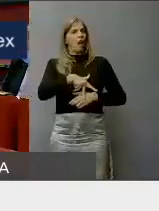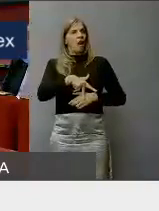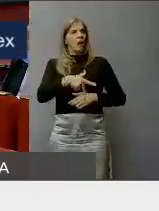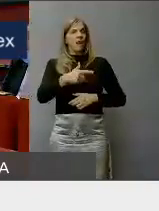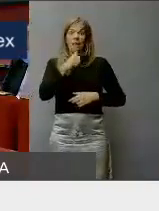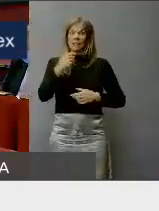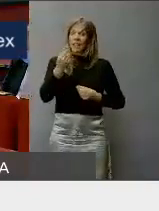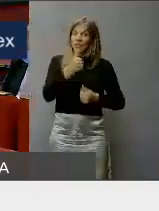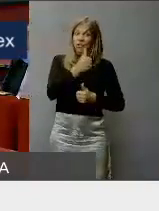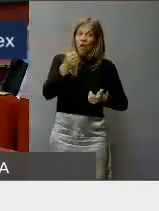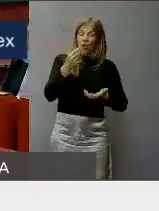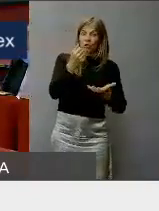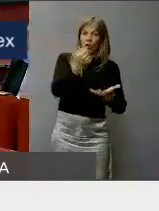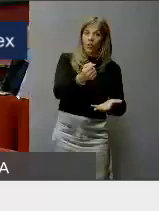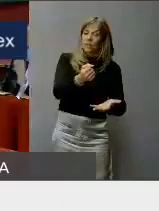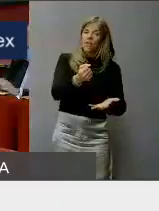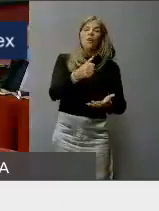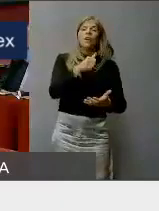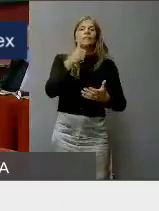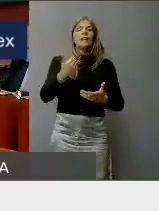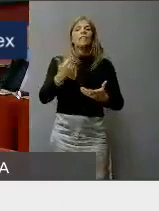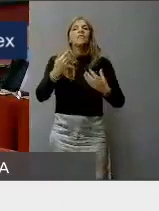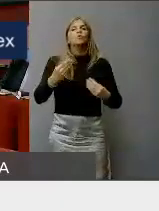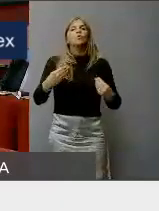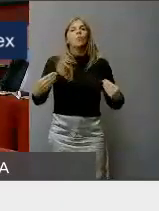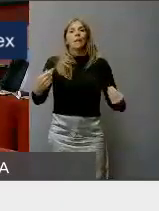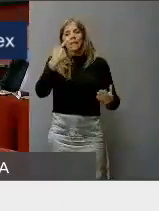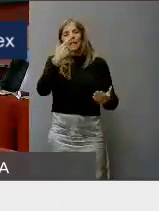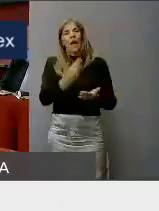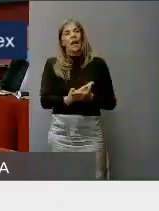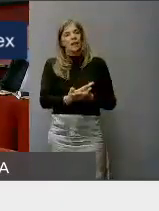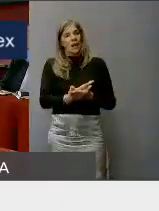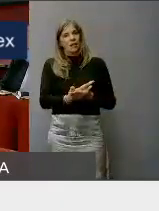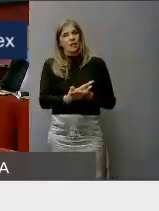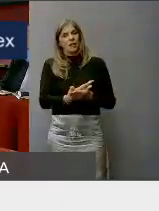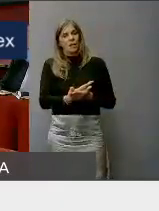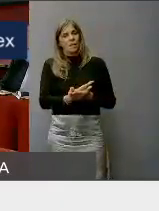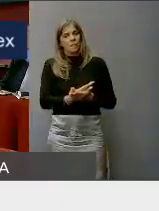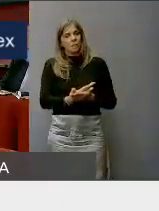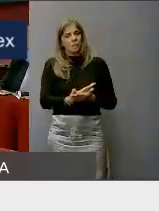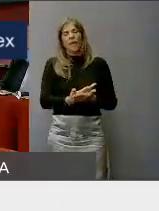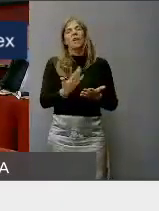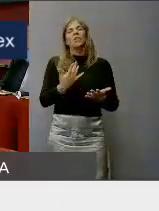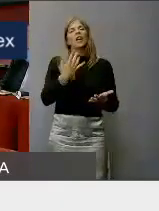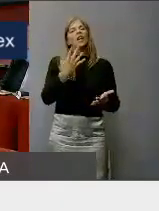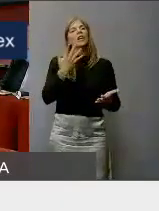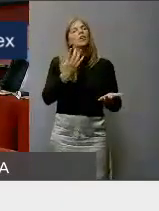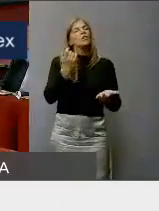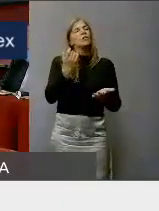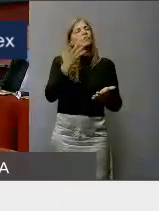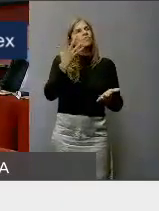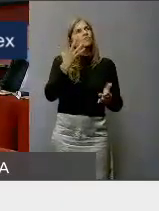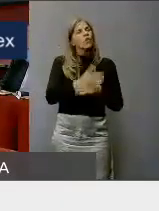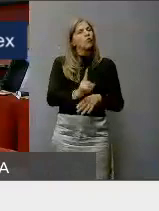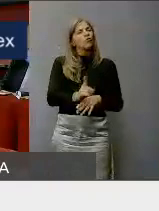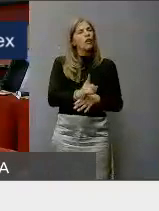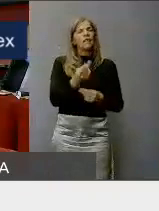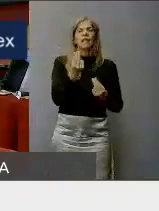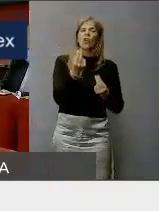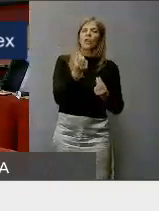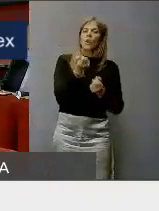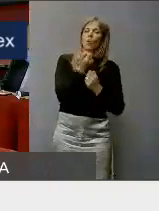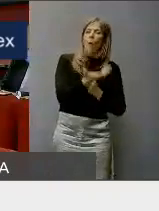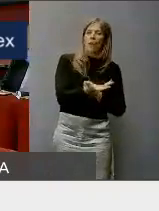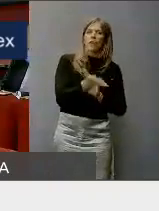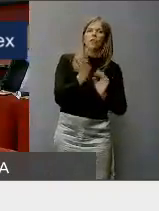strumenti per dare delle risposte che è un'altra cosa quindi non è il numero delle risorse economiche ma è lo strumento abbinato ad